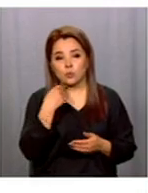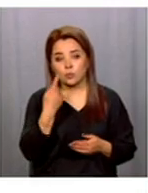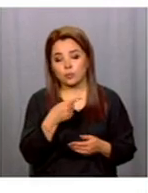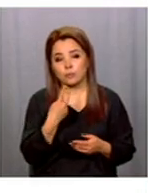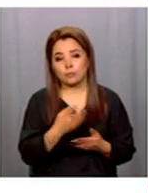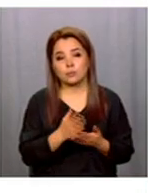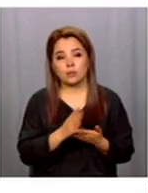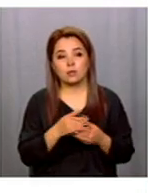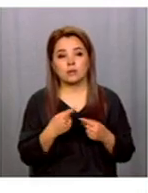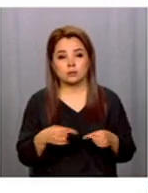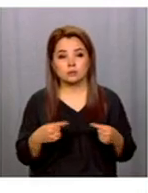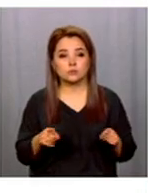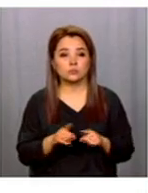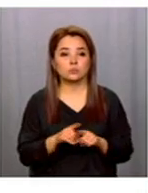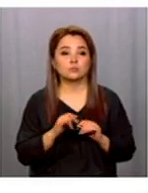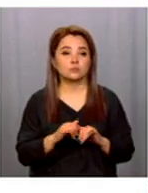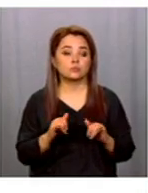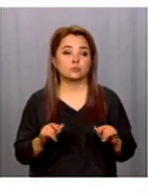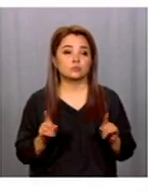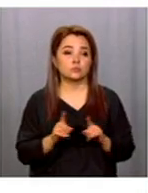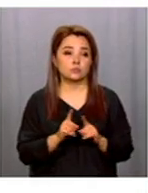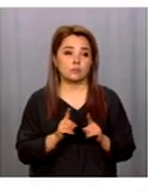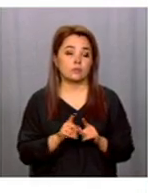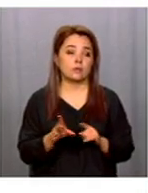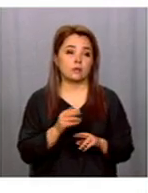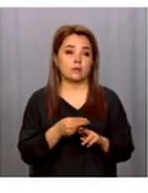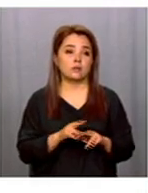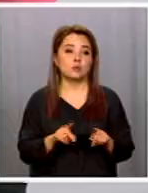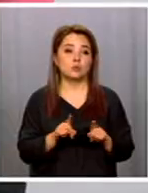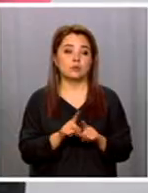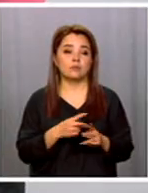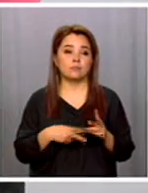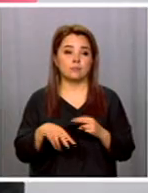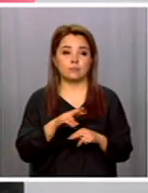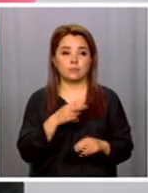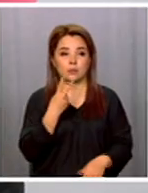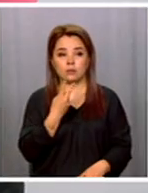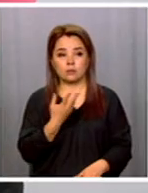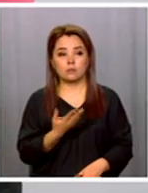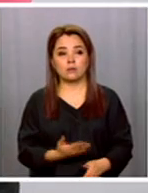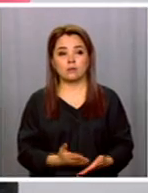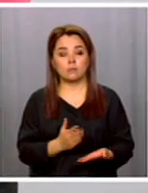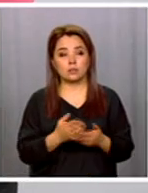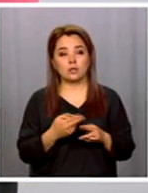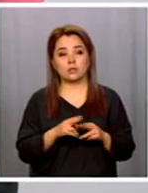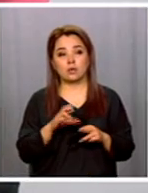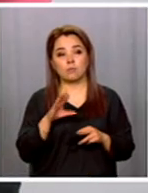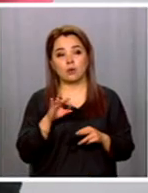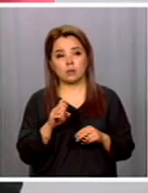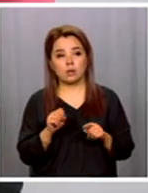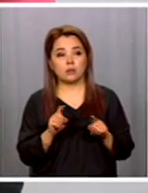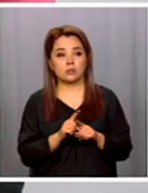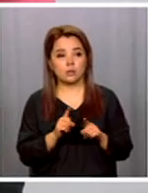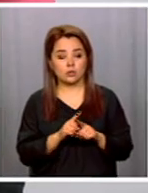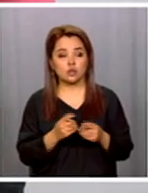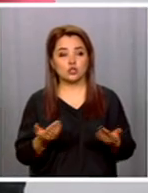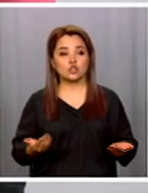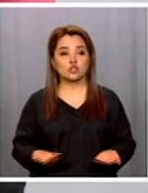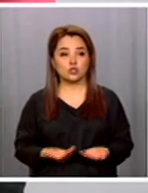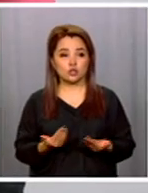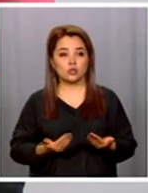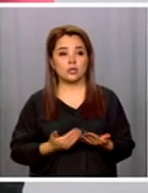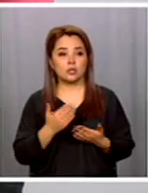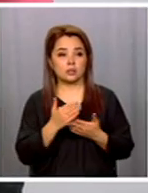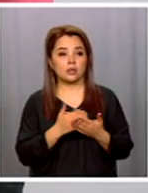болғанымен олардың көбеюі барлығы ұқсас болады. Жалпы споралы өсімдіктердің тіршілік циклі ол